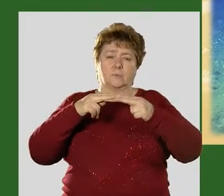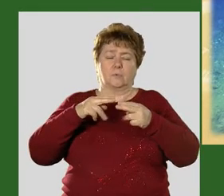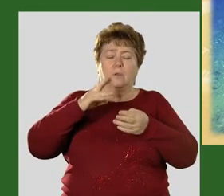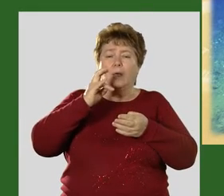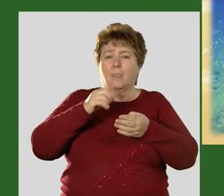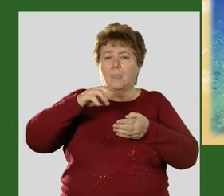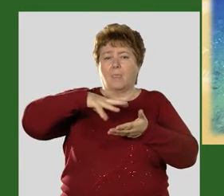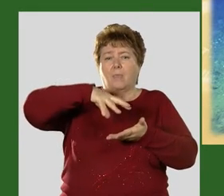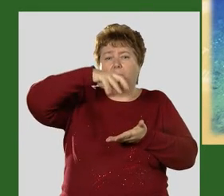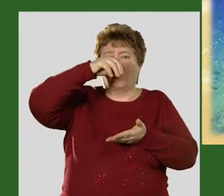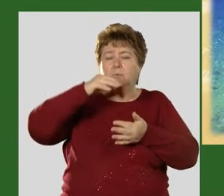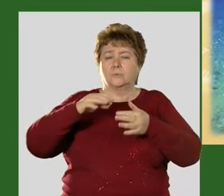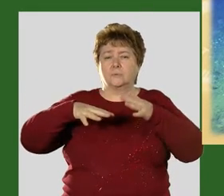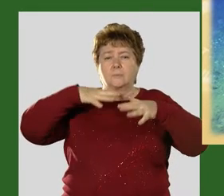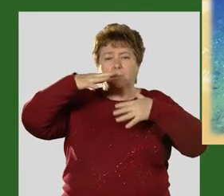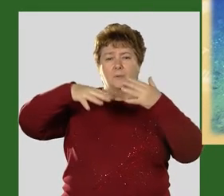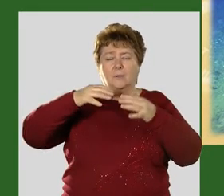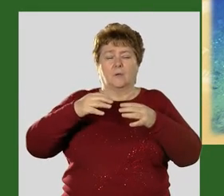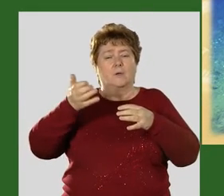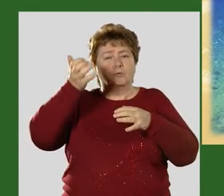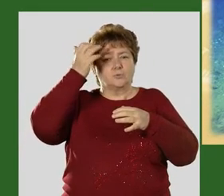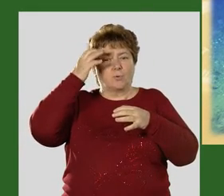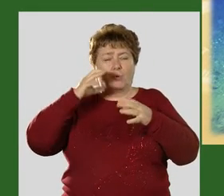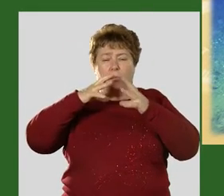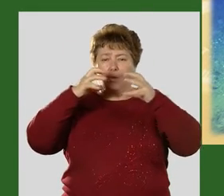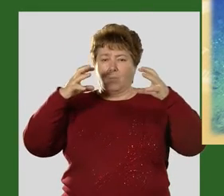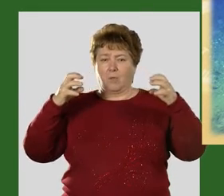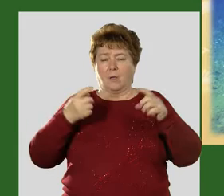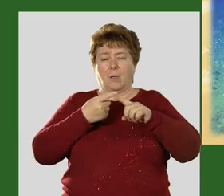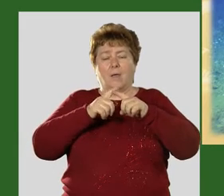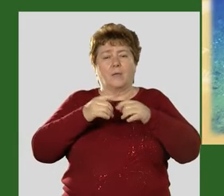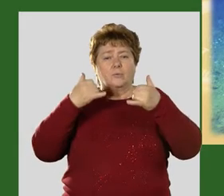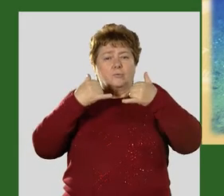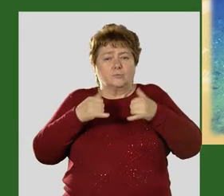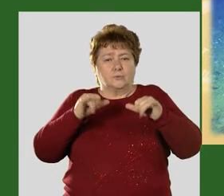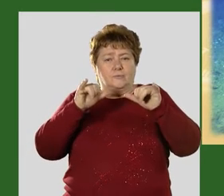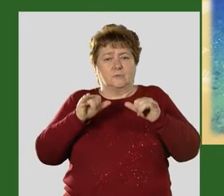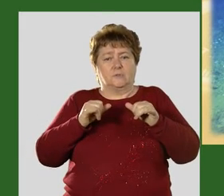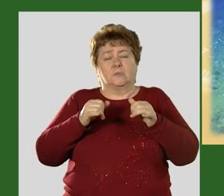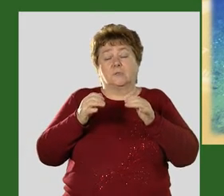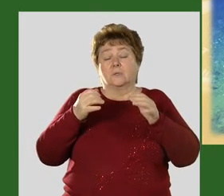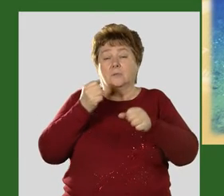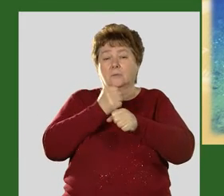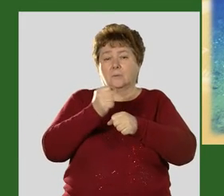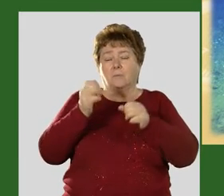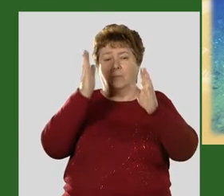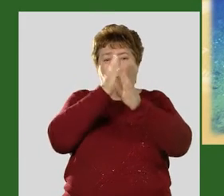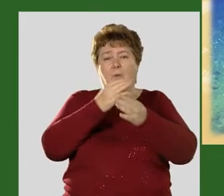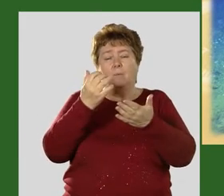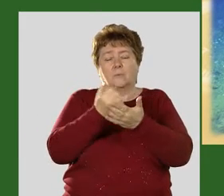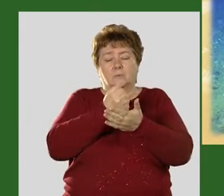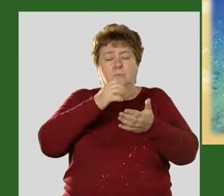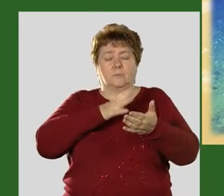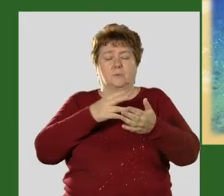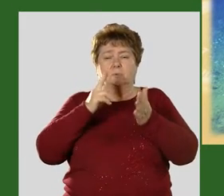Над конусами клубятся черные облака. Эти удивительные творения природы были